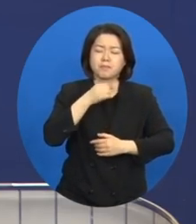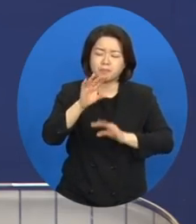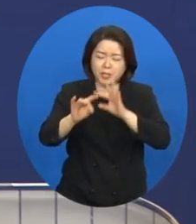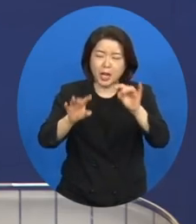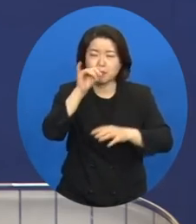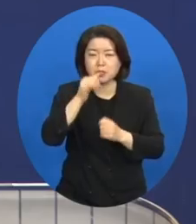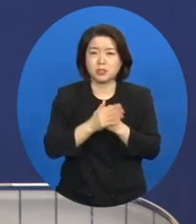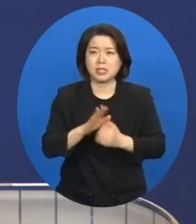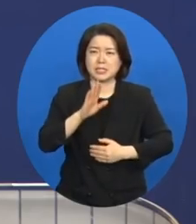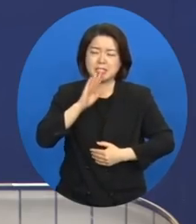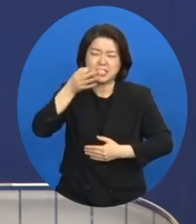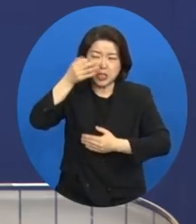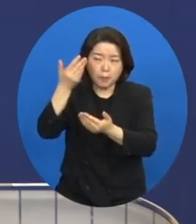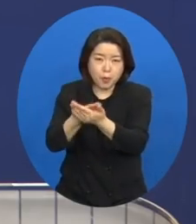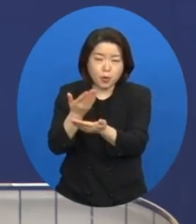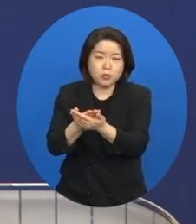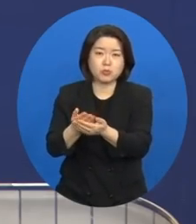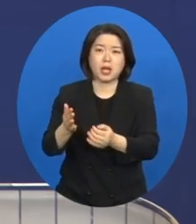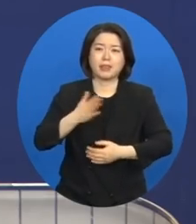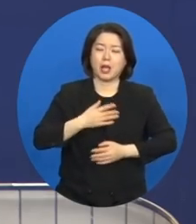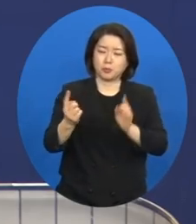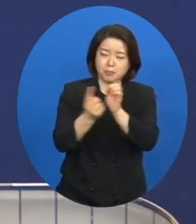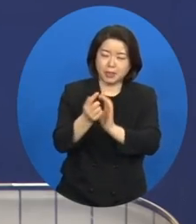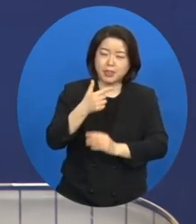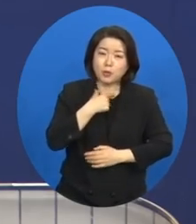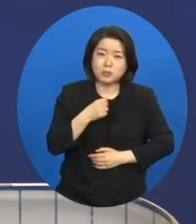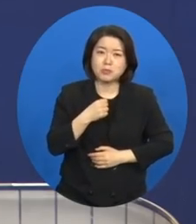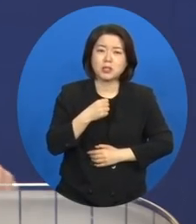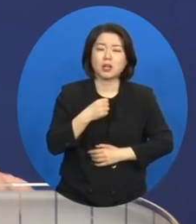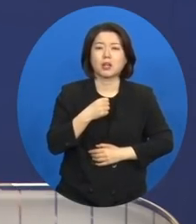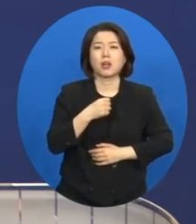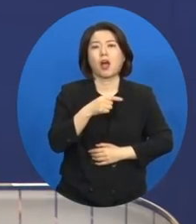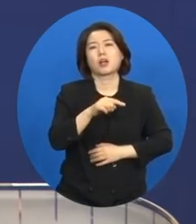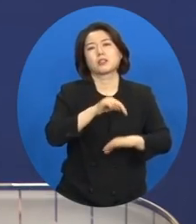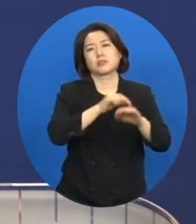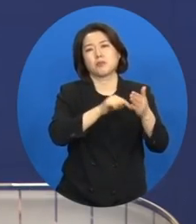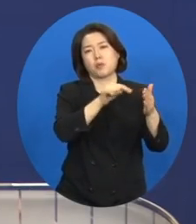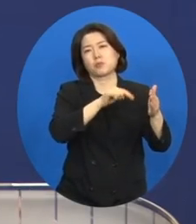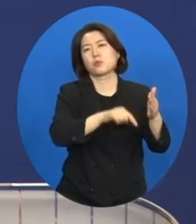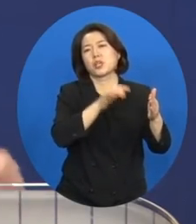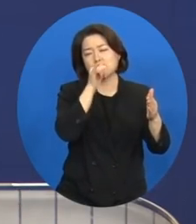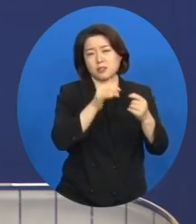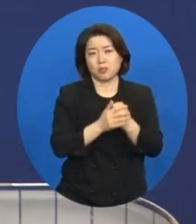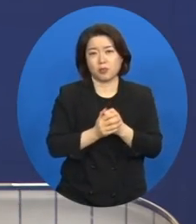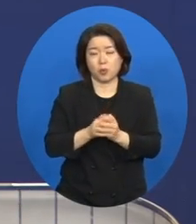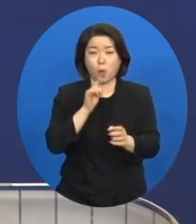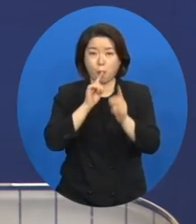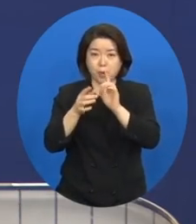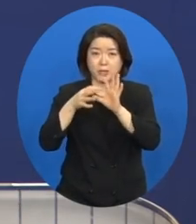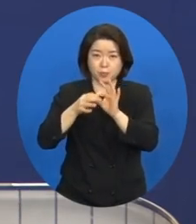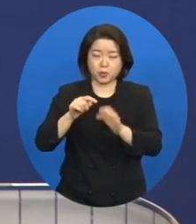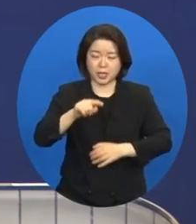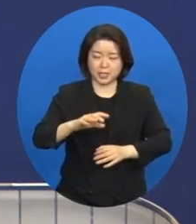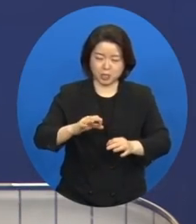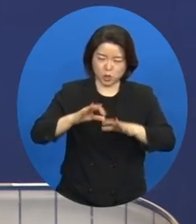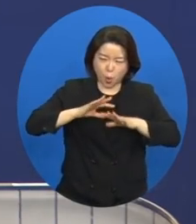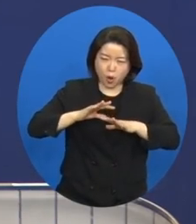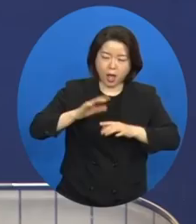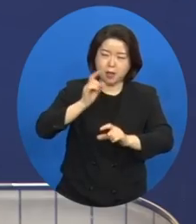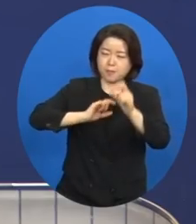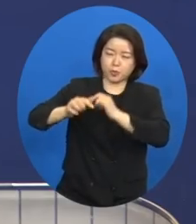진짜를 보여주십시오. 나도 만나고 싶습니다. 여러분, 오늘 이 말씀을 통해서 이 놀라운 더 위대한